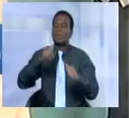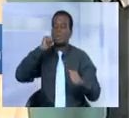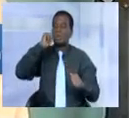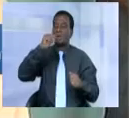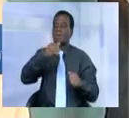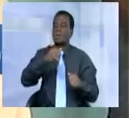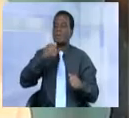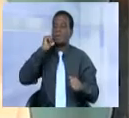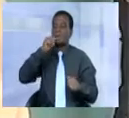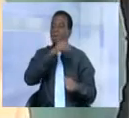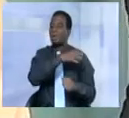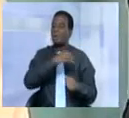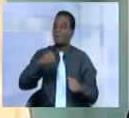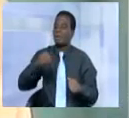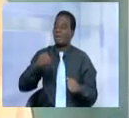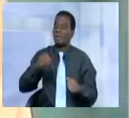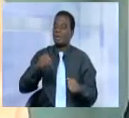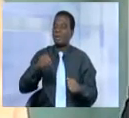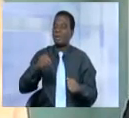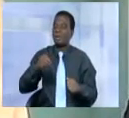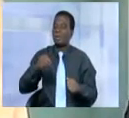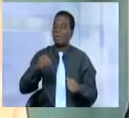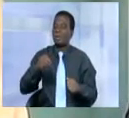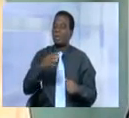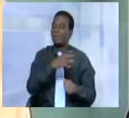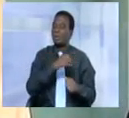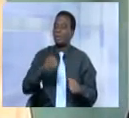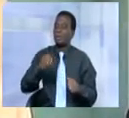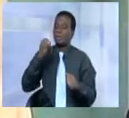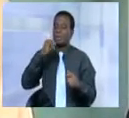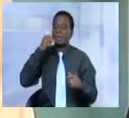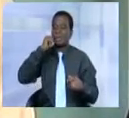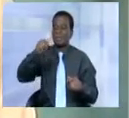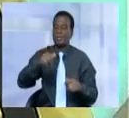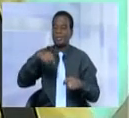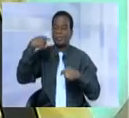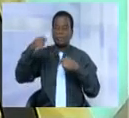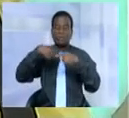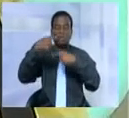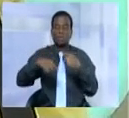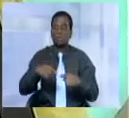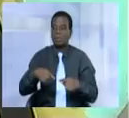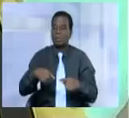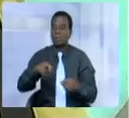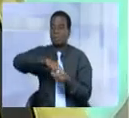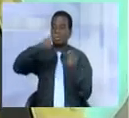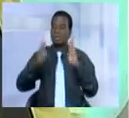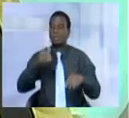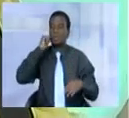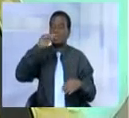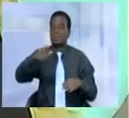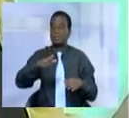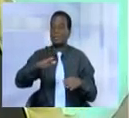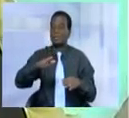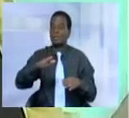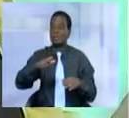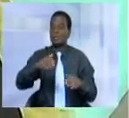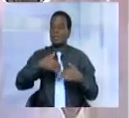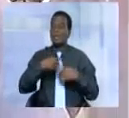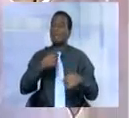surtout la laisser continuer les études. Tant que les mamans seront pauvres, les filles vont toujours abandonner. La représentante des femmes de Tengrela